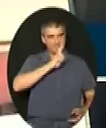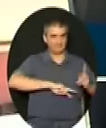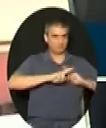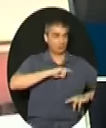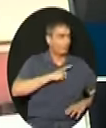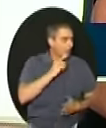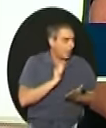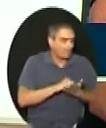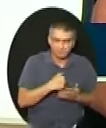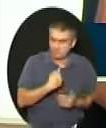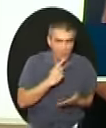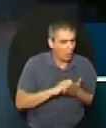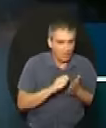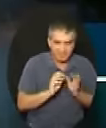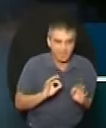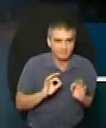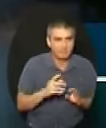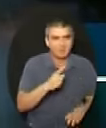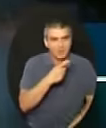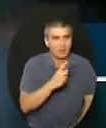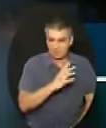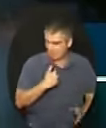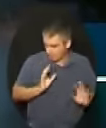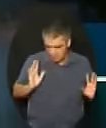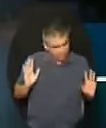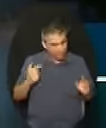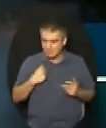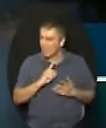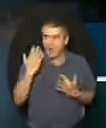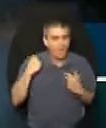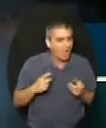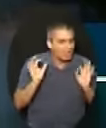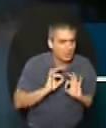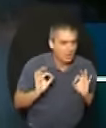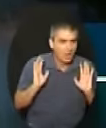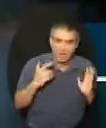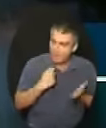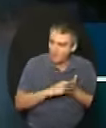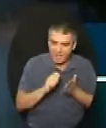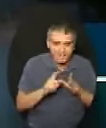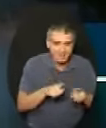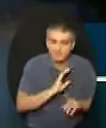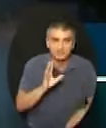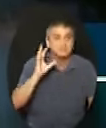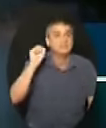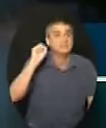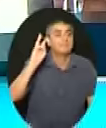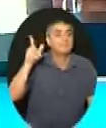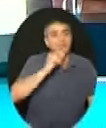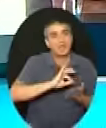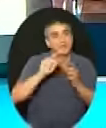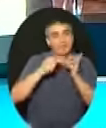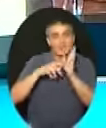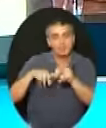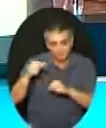סובלים, זה לא היה רוח שלך. לא, לא כתבתי כזה. זה לא היה רוח הדברים שלך, זה היה... לא היה ולא נברא. לא כתבתי כזה, אבל סתיו שפיר כתבה שזה בגלל